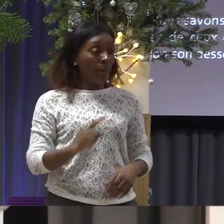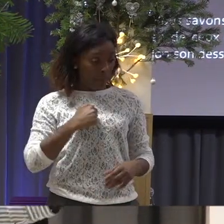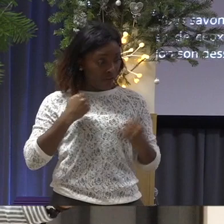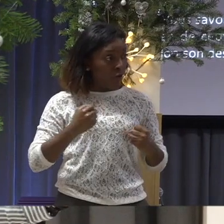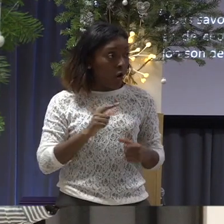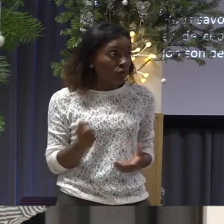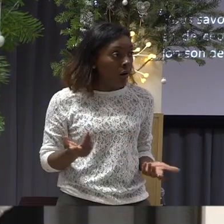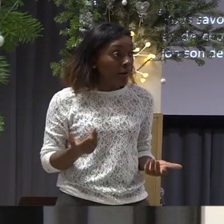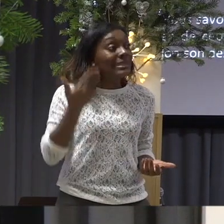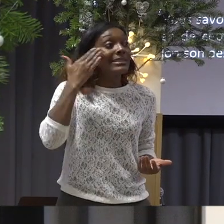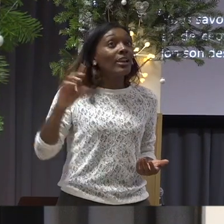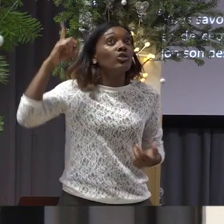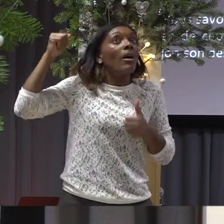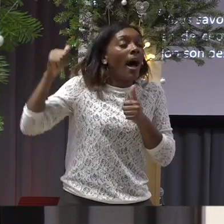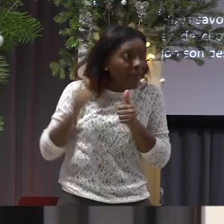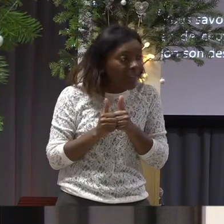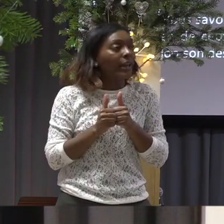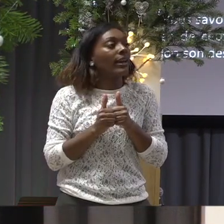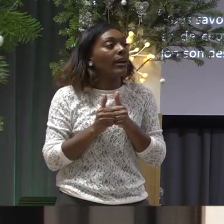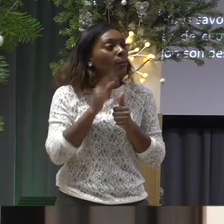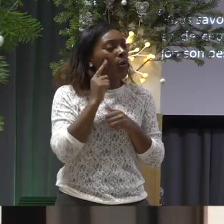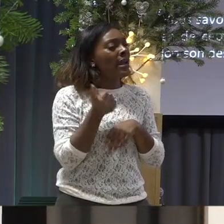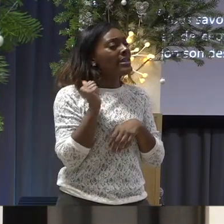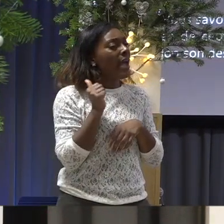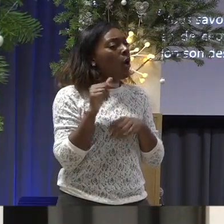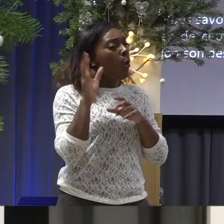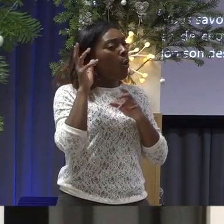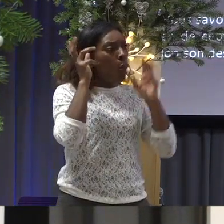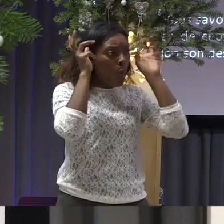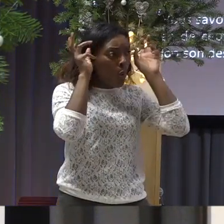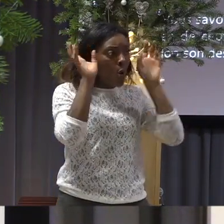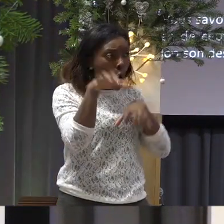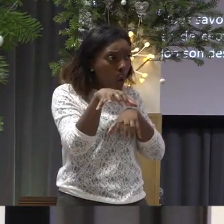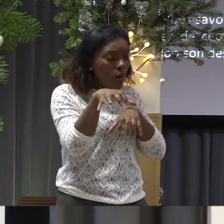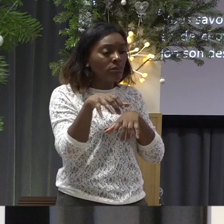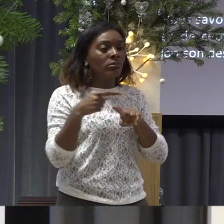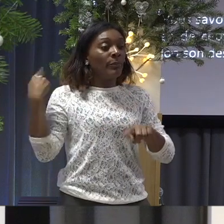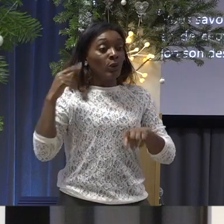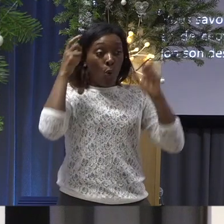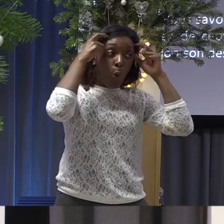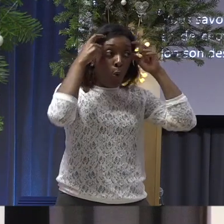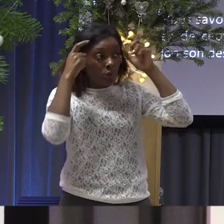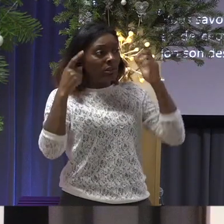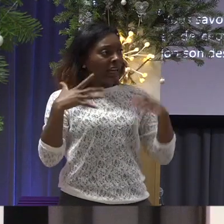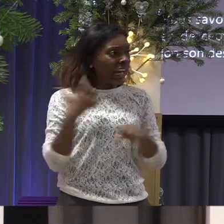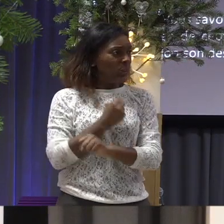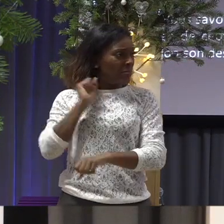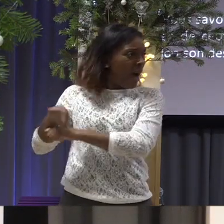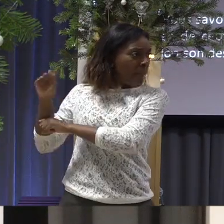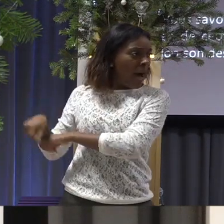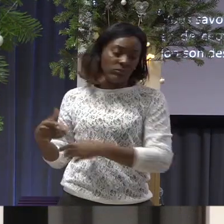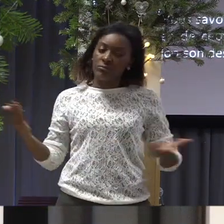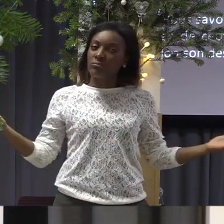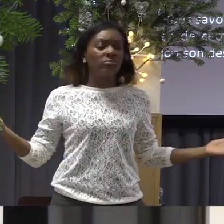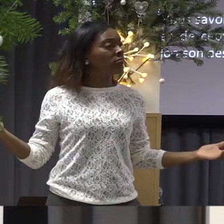fait hier comme étant la clé qui permet de se projeter dans l'avenir. Et ça a été